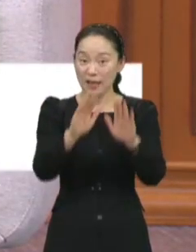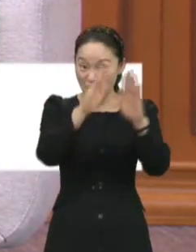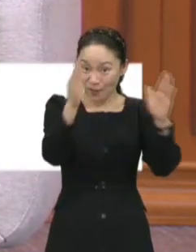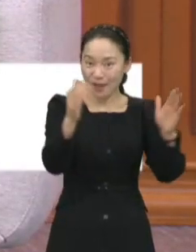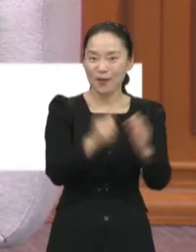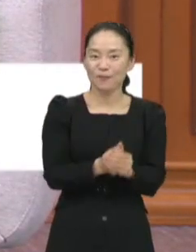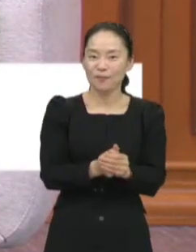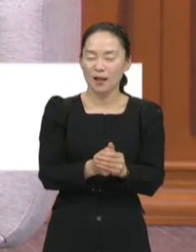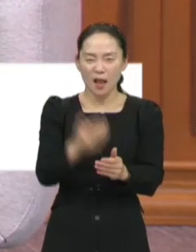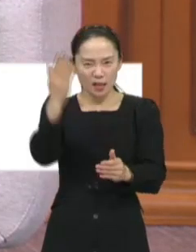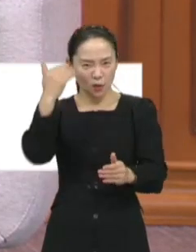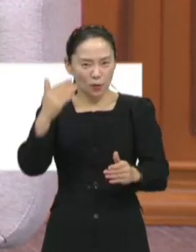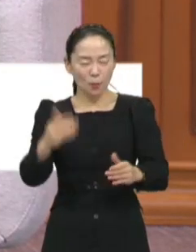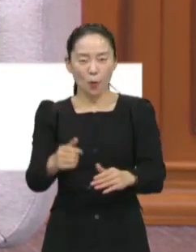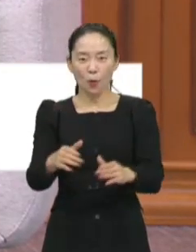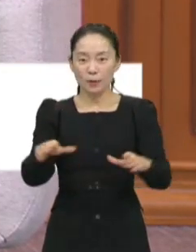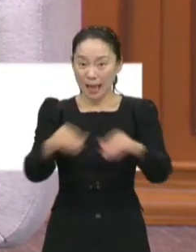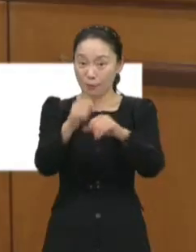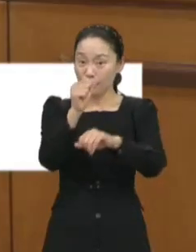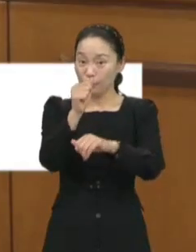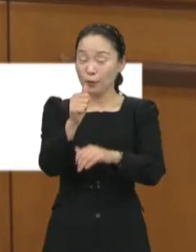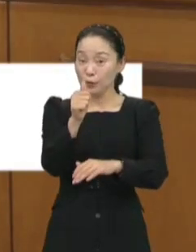어쨌든 전 사무